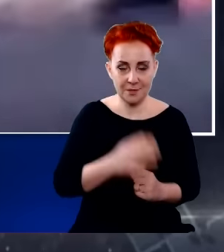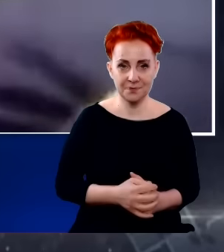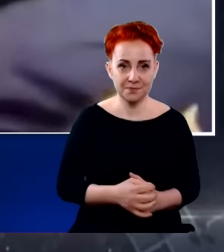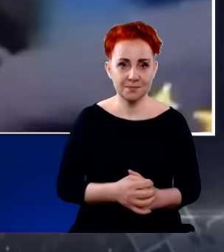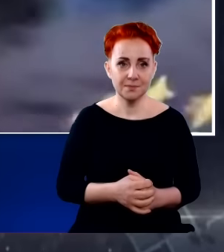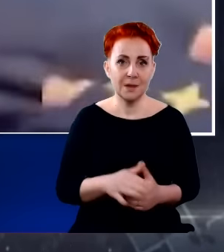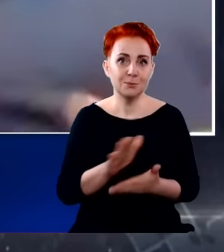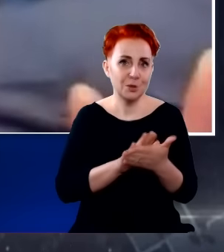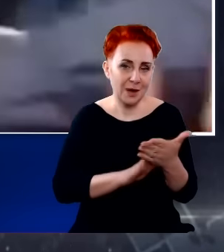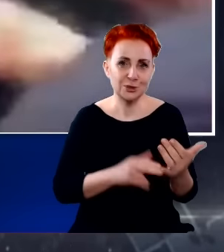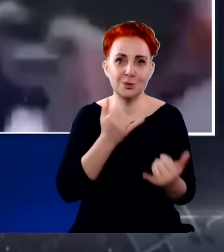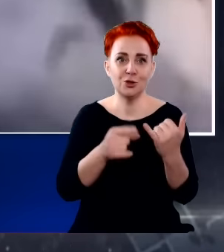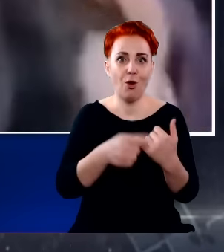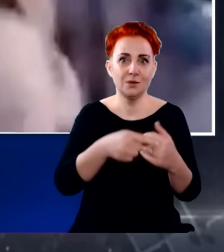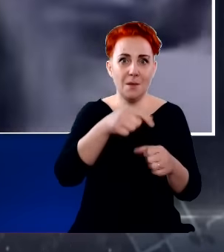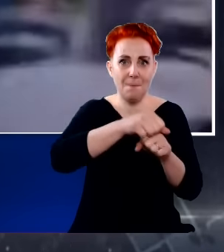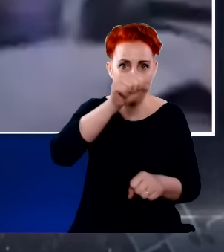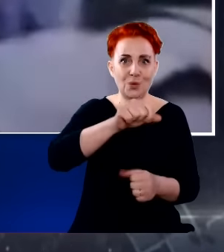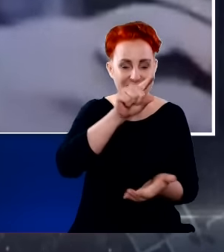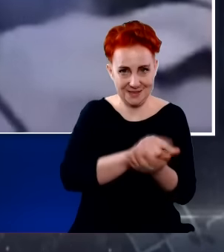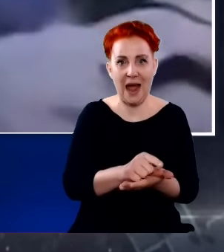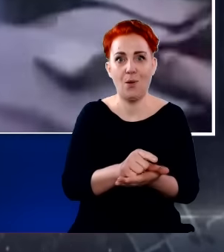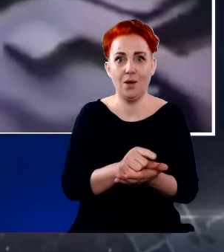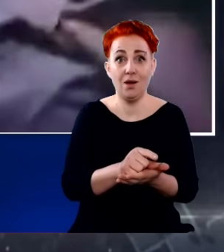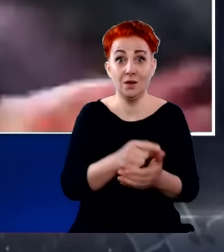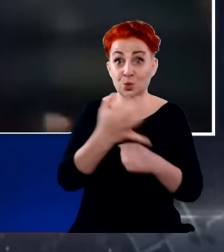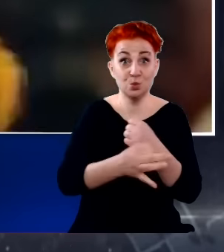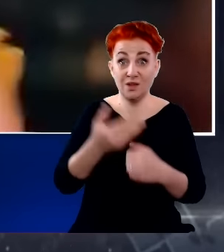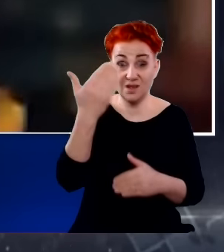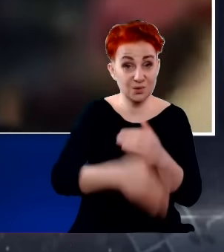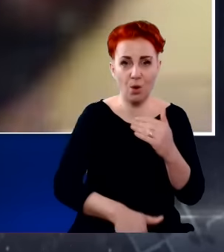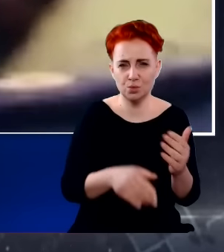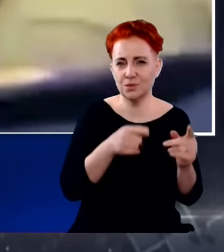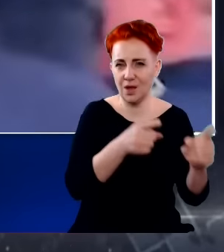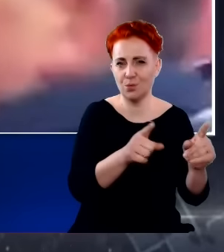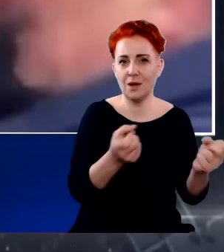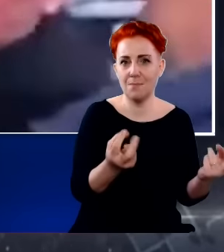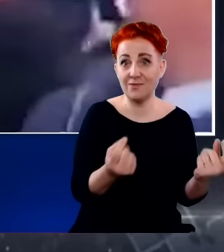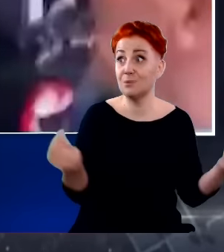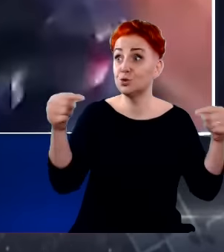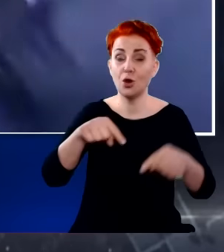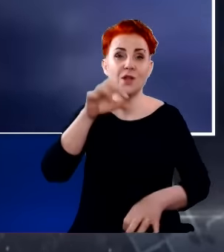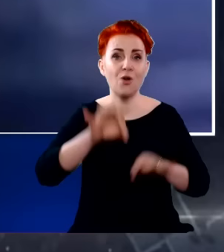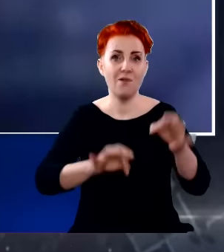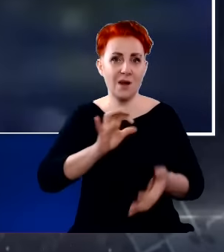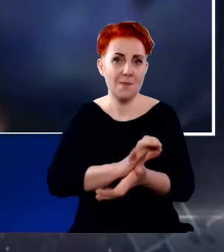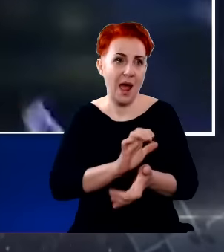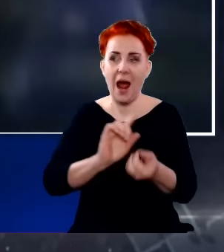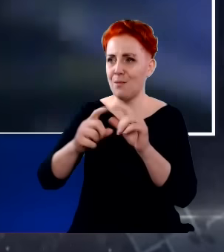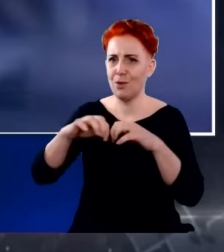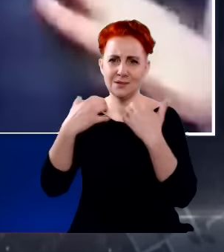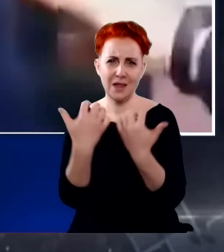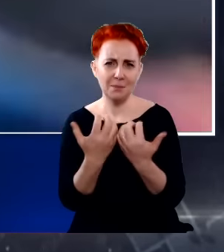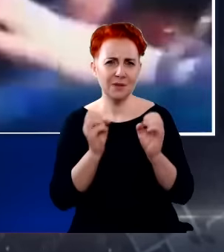przepraszam, zdał maturę, nie skończył studiów prawniczych, wychodzi na konferencję prasową albo w Sejmie i